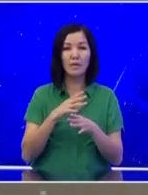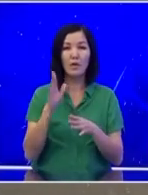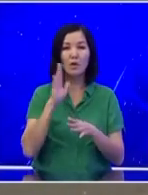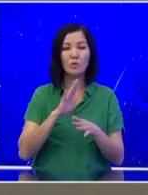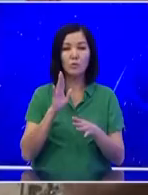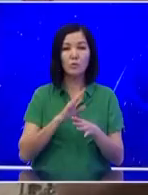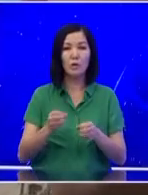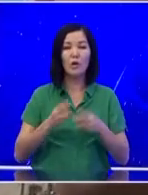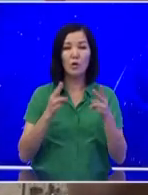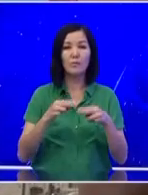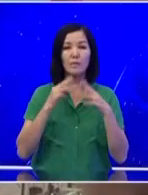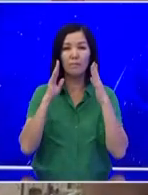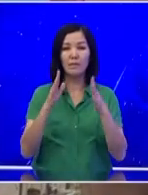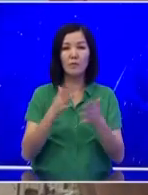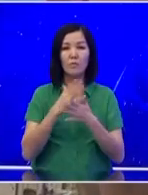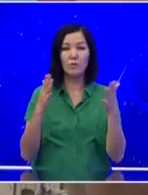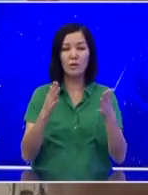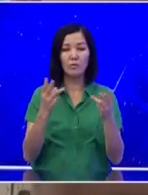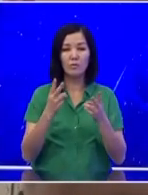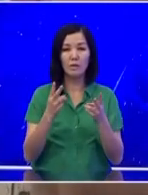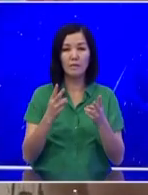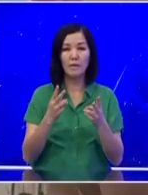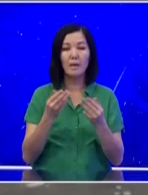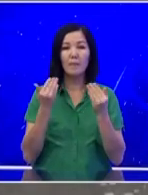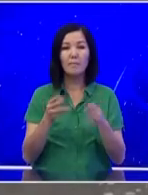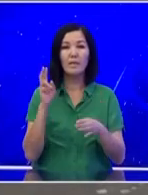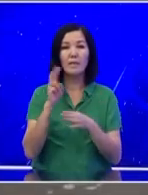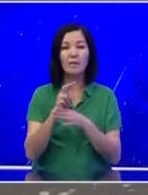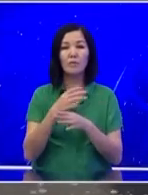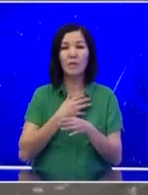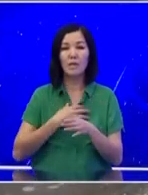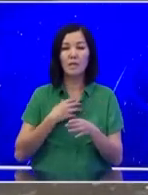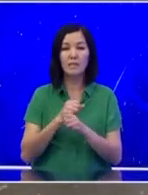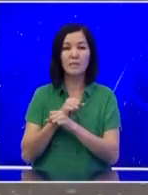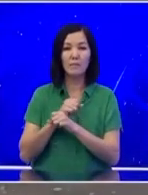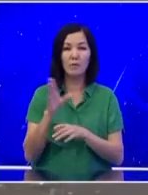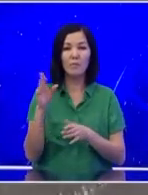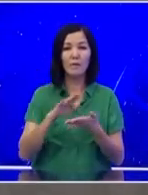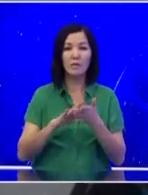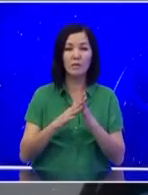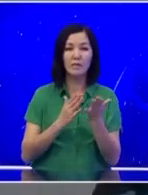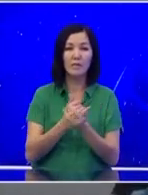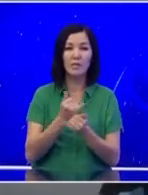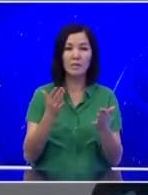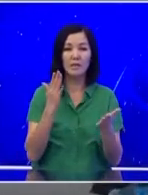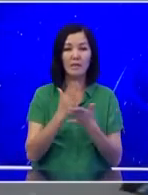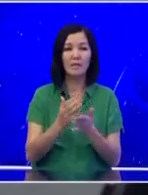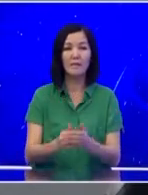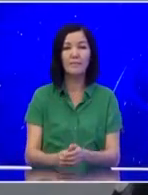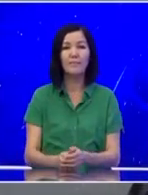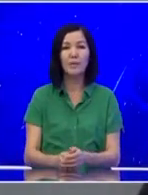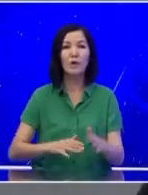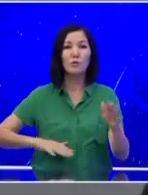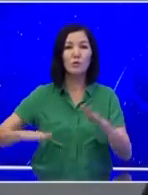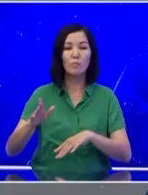қоймасындағы қауіпсіздік мәселесіне үлкен көңіл бөлінеді. Биыл келушілердің алаңсыз демалуына барлық жағдай қарастырылып жатыр. Ал